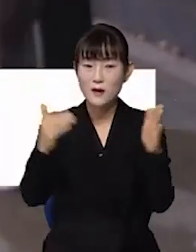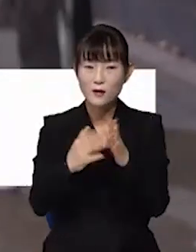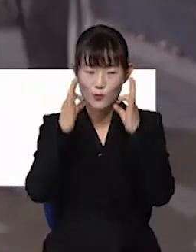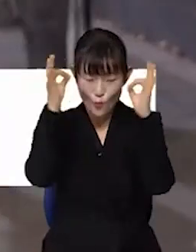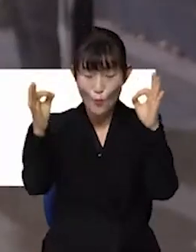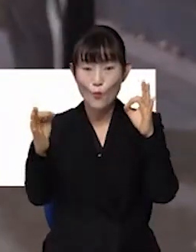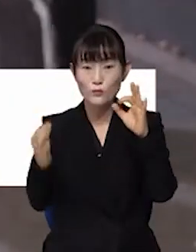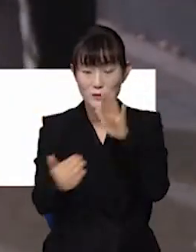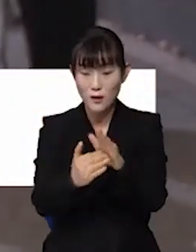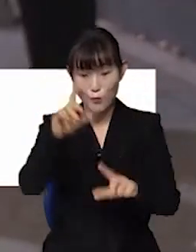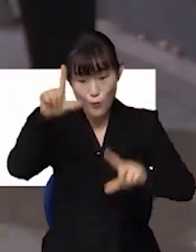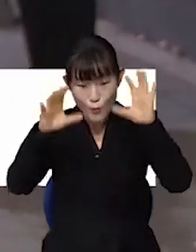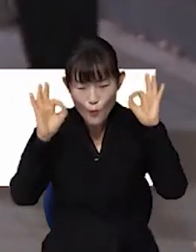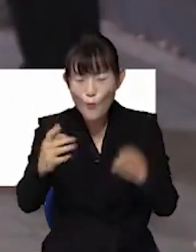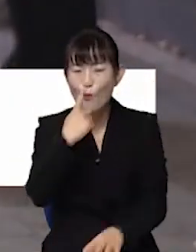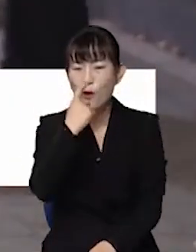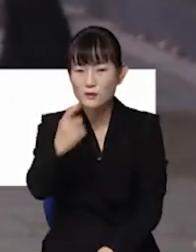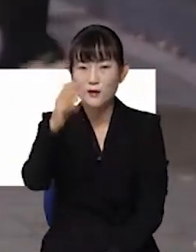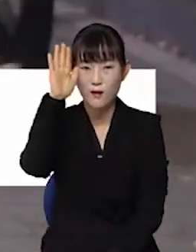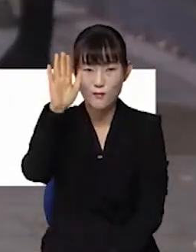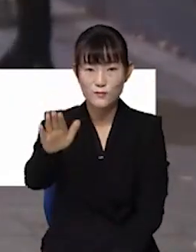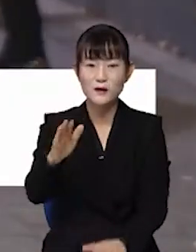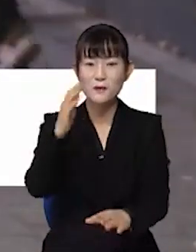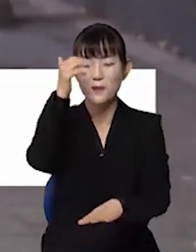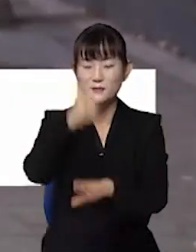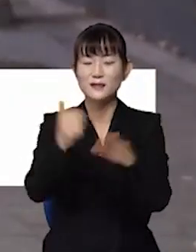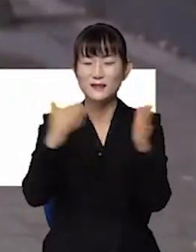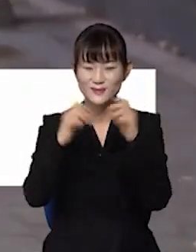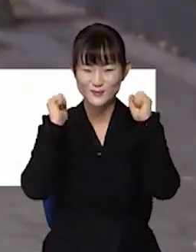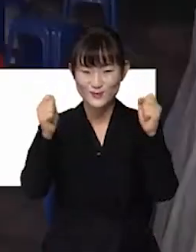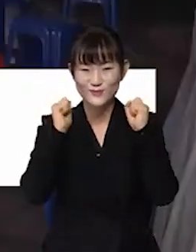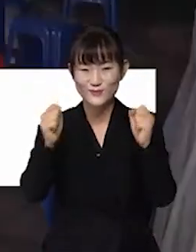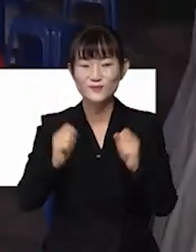다해준 모습이 너무 멋있었고 앞으로 끝까지 응원하겠습니다.